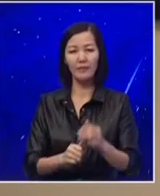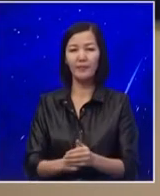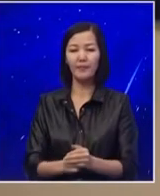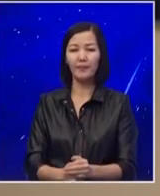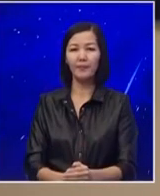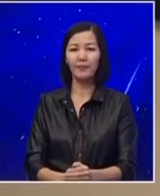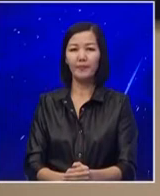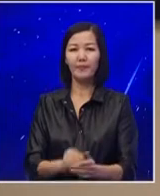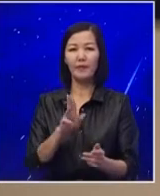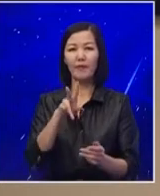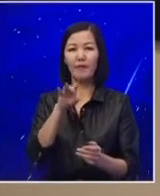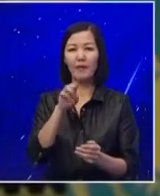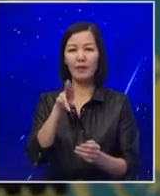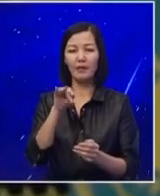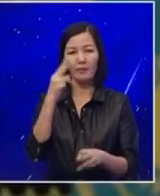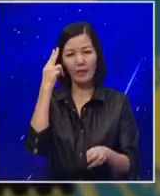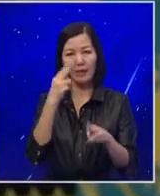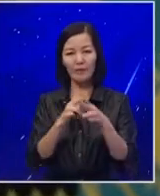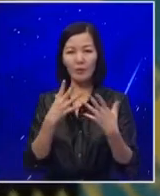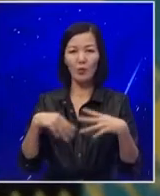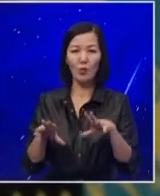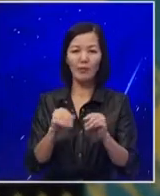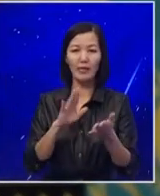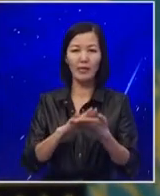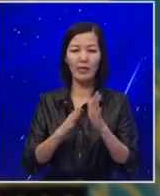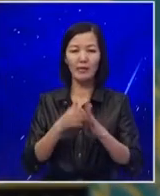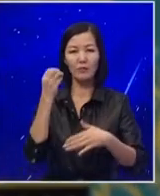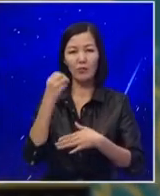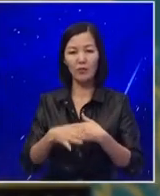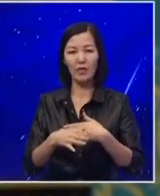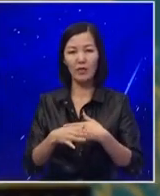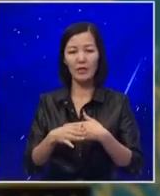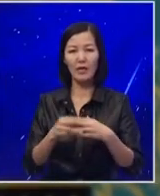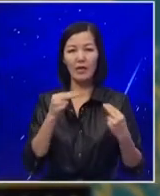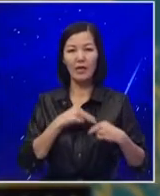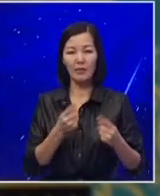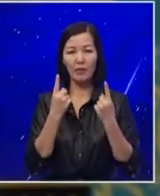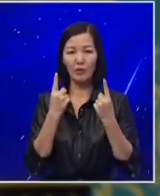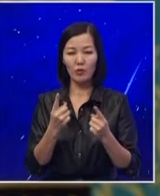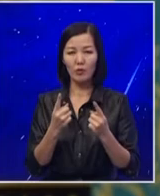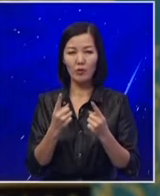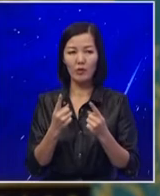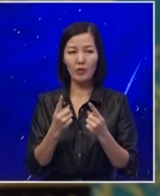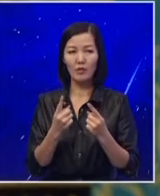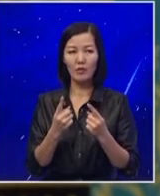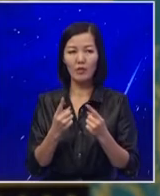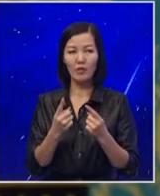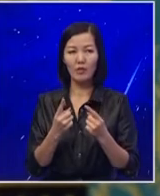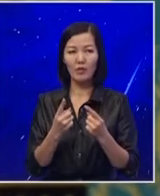ойдамыз. Владимир Тоқтасынов ағамыз бұл қоғамдық келісім орталығына сіңірген еңбегі өте зор. Бағанағы